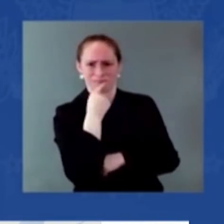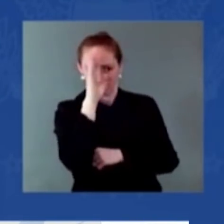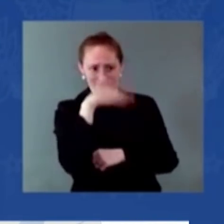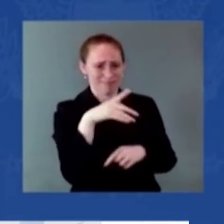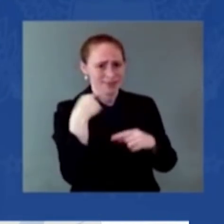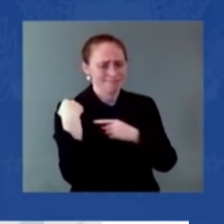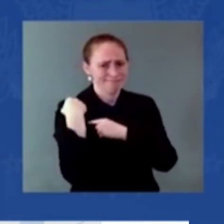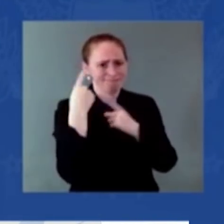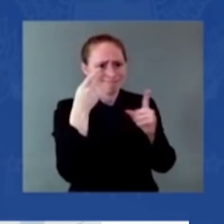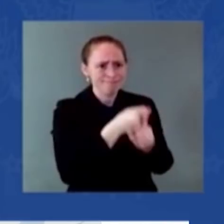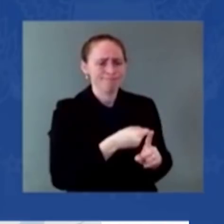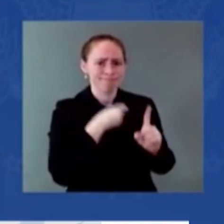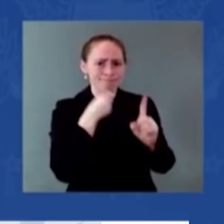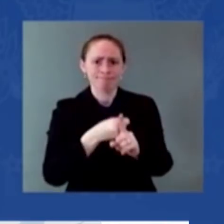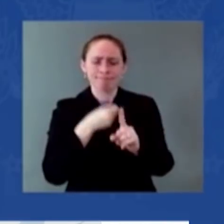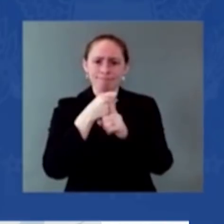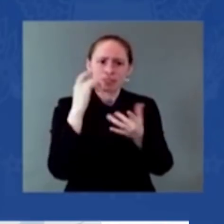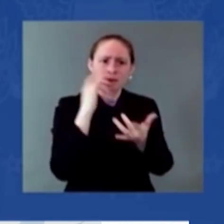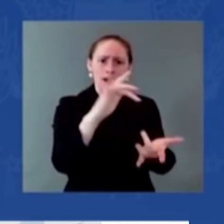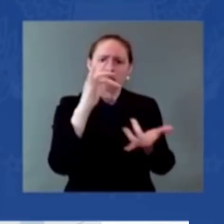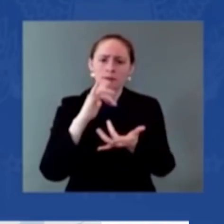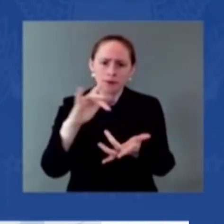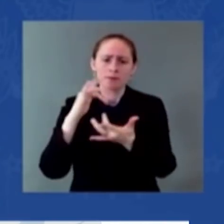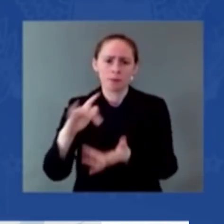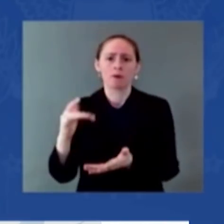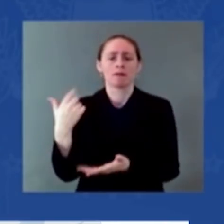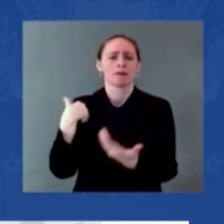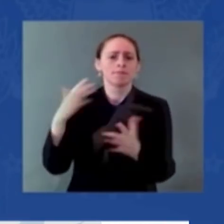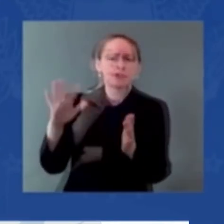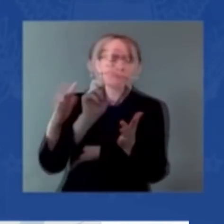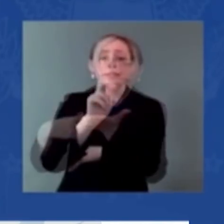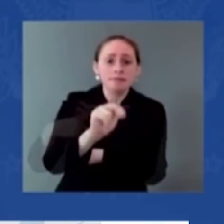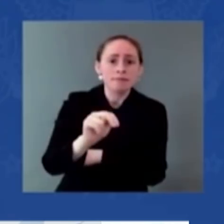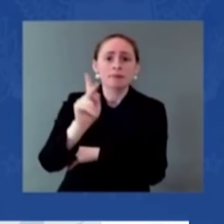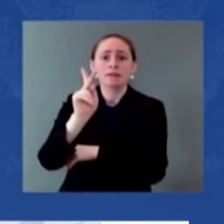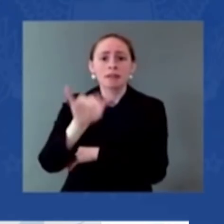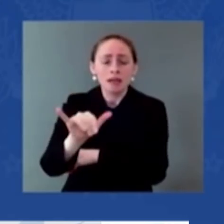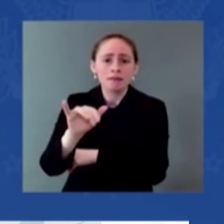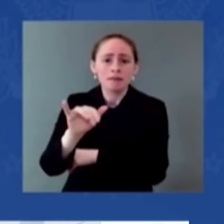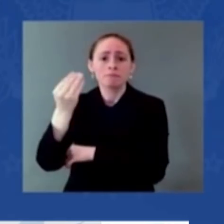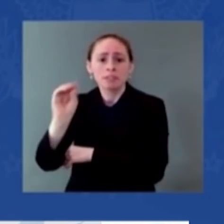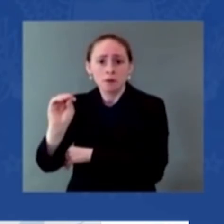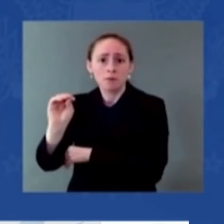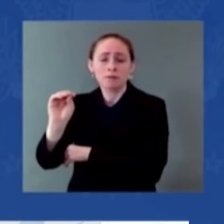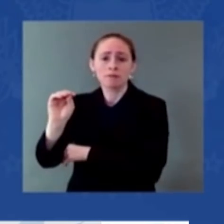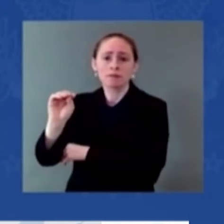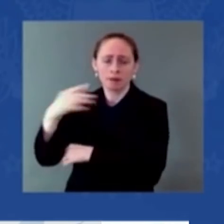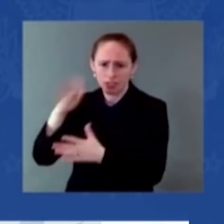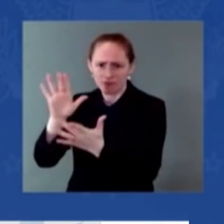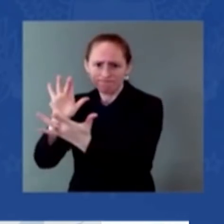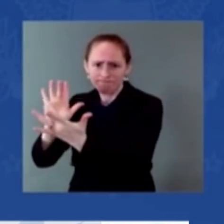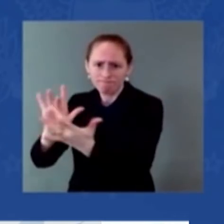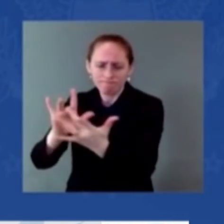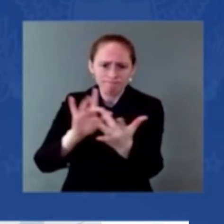including Arkansas, Illinois, Kentucky, Missouri, as well as Tennessee. Governor Beshear and I started off the